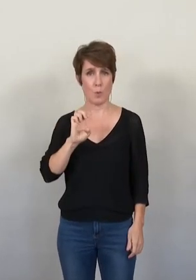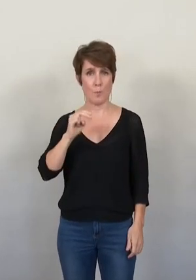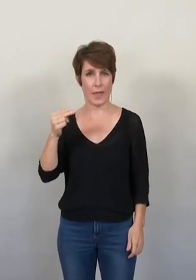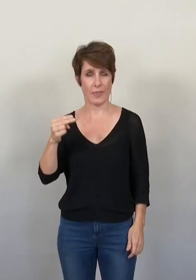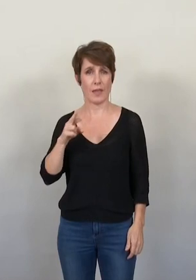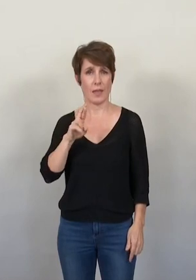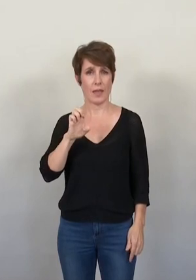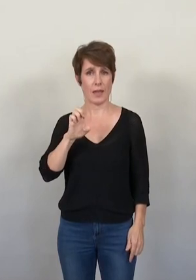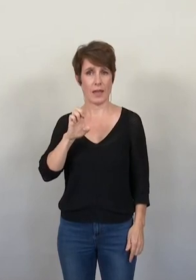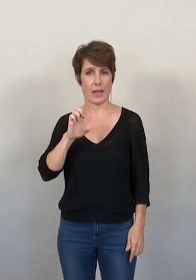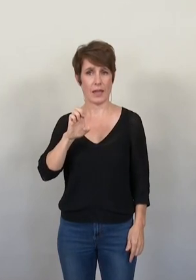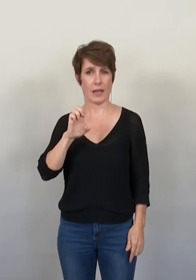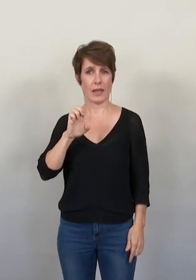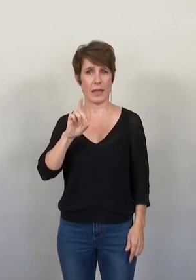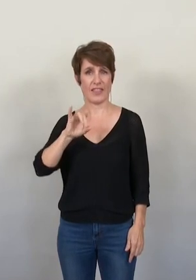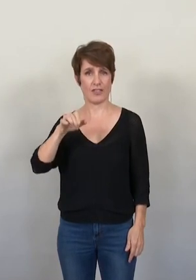Annabelle